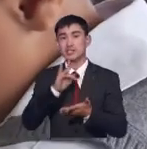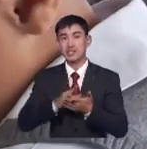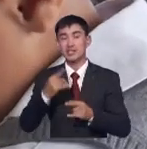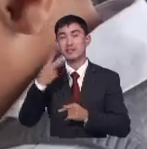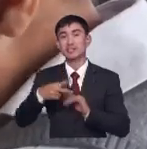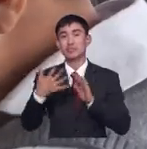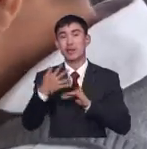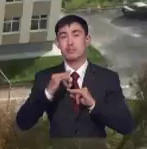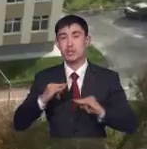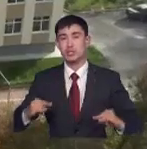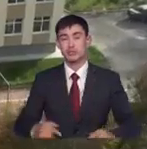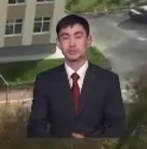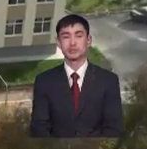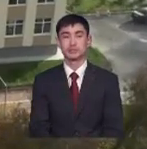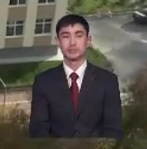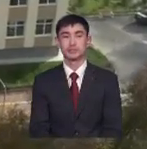двадцати пти